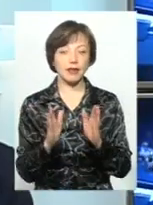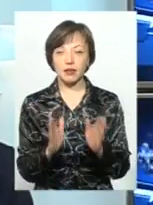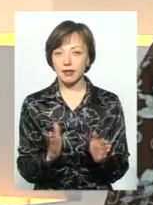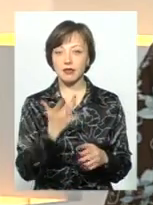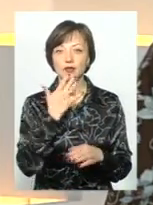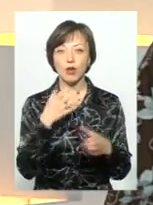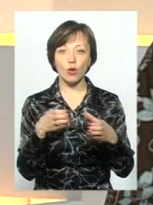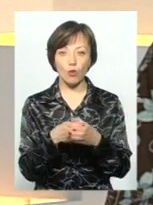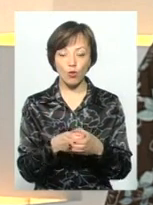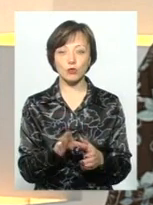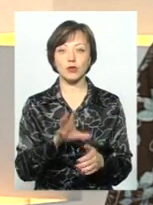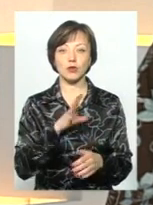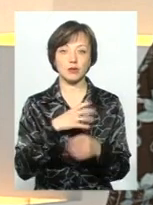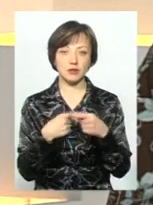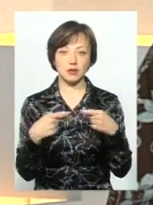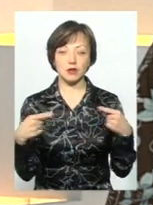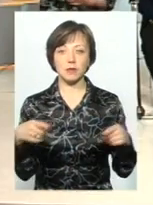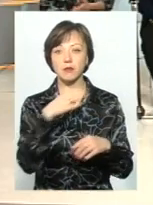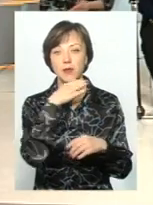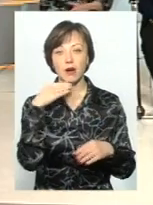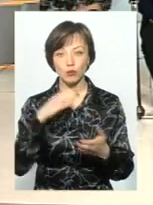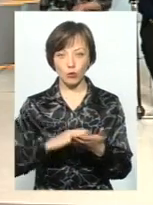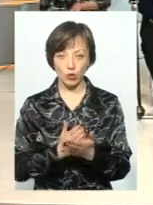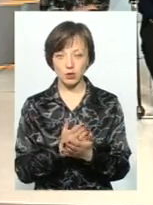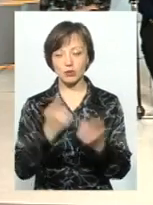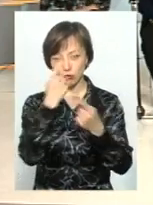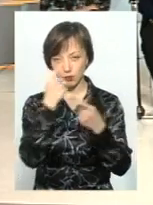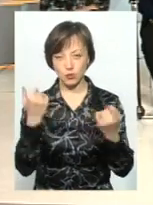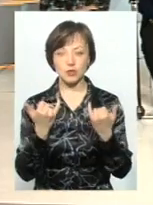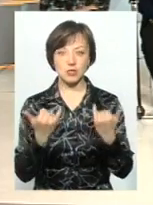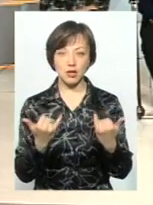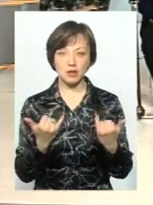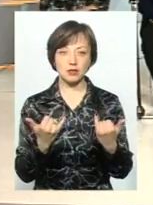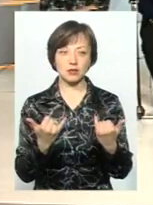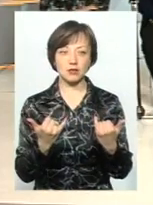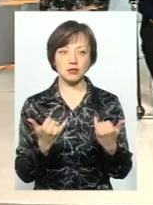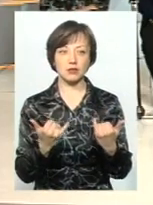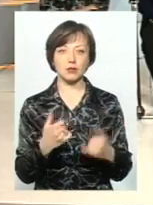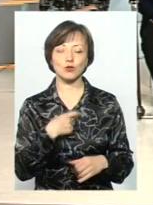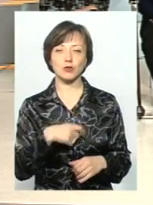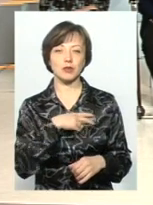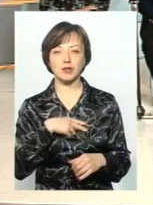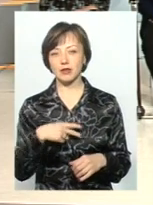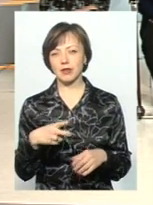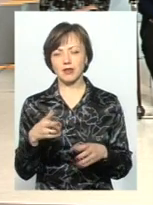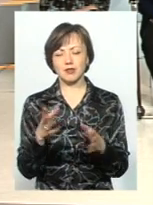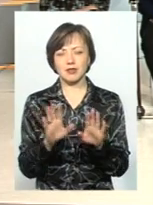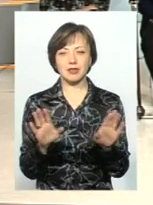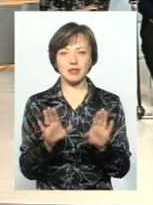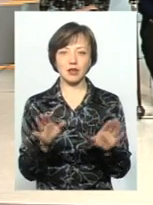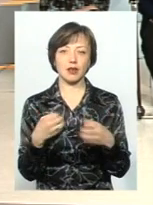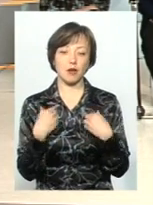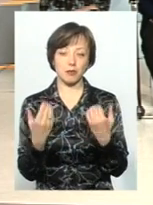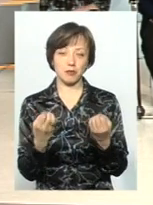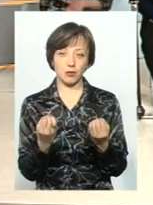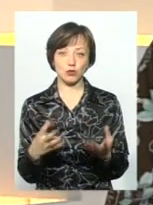національний корпус всі був, і ну, профспілки були. По суті, багато політиків озвучували зараз медалі, і кожен собі ні, хоче почепити. Собі не вішає, але я як